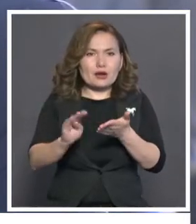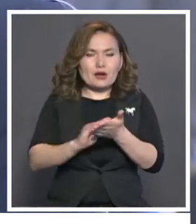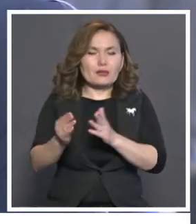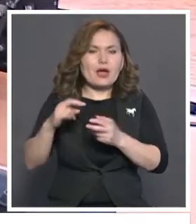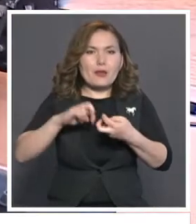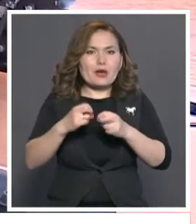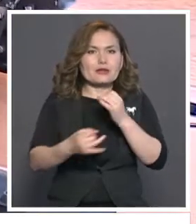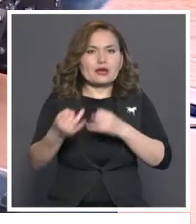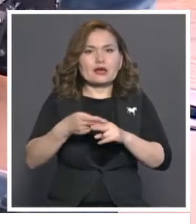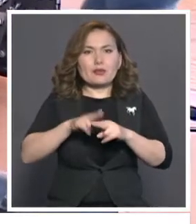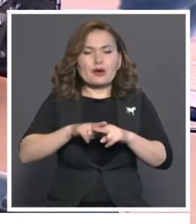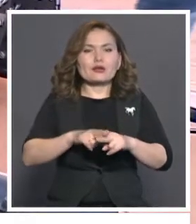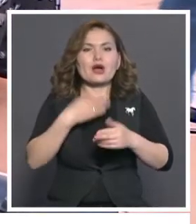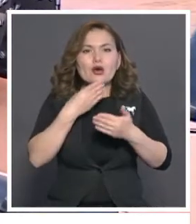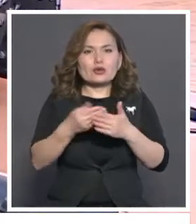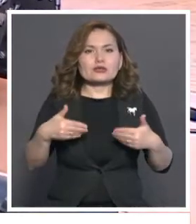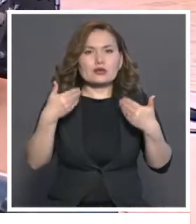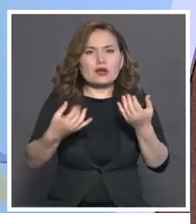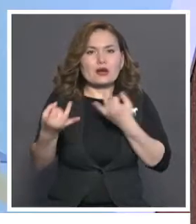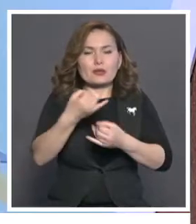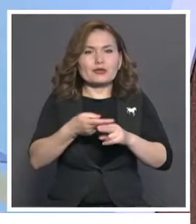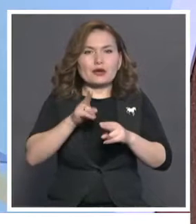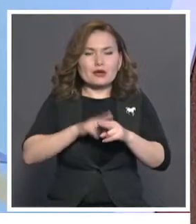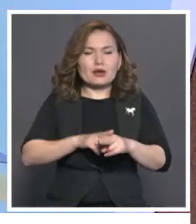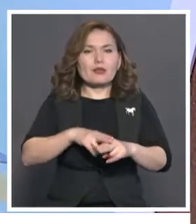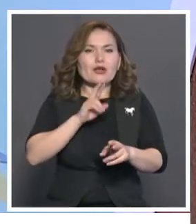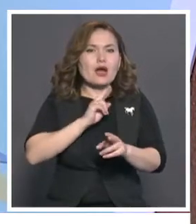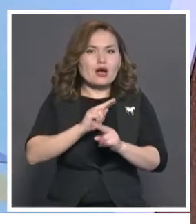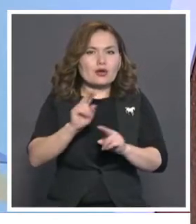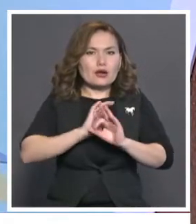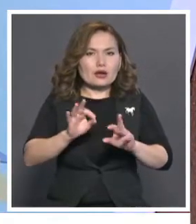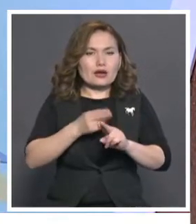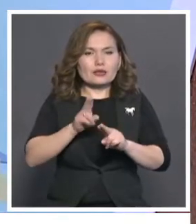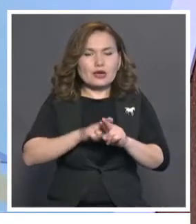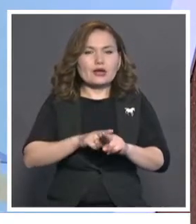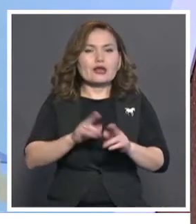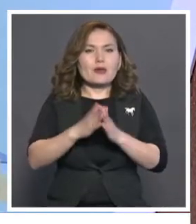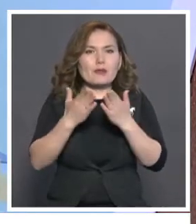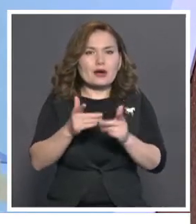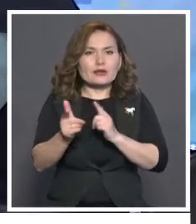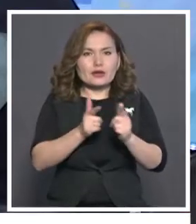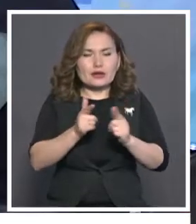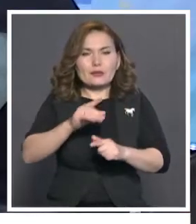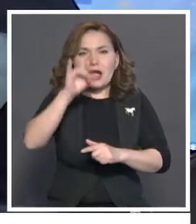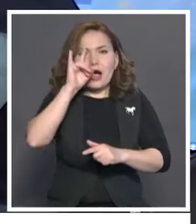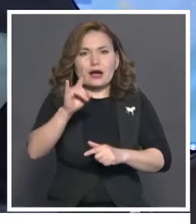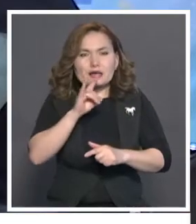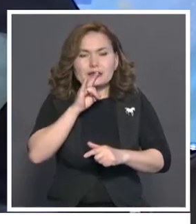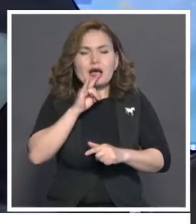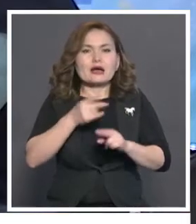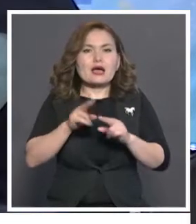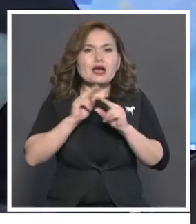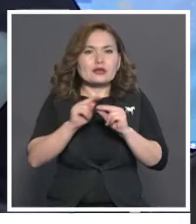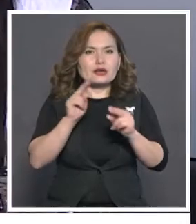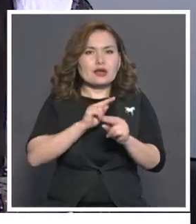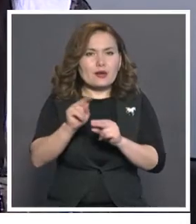мәселесі талқыланды. Мамандар өз ұсыныстарын ортаға салып, тәжірибелерімен бөлісті. Мәселен, әдістеме дайындауды тіл әдебиет мұғалімдеріне жүктемей, әдіскер